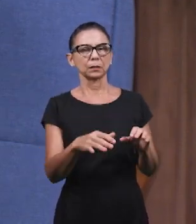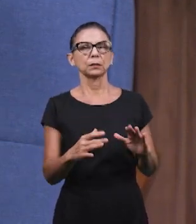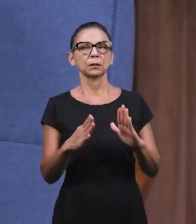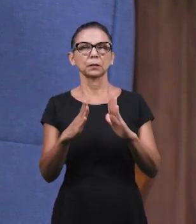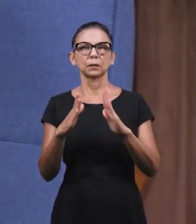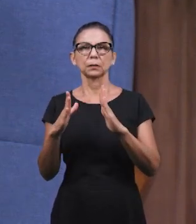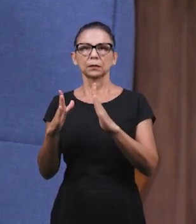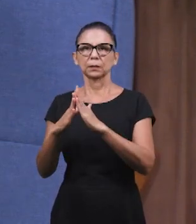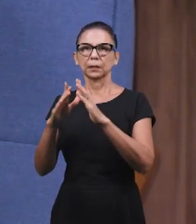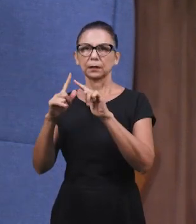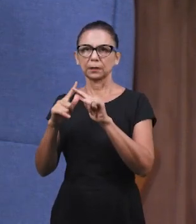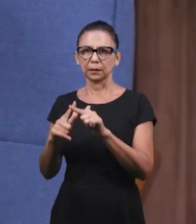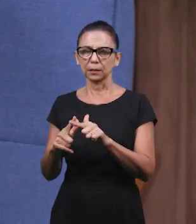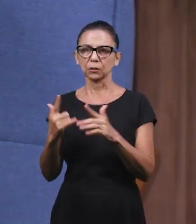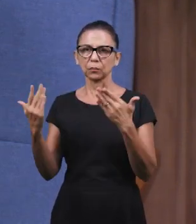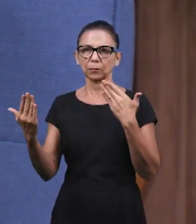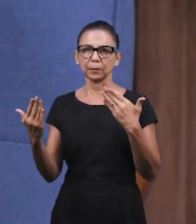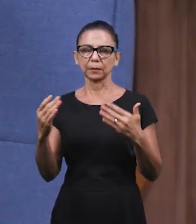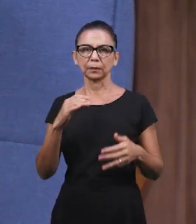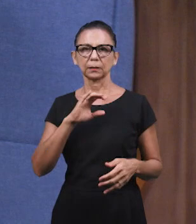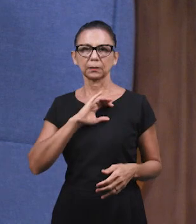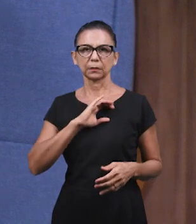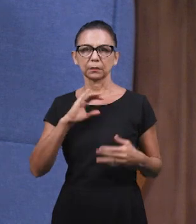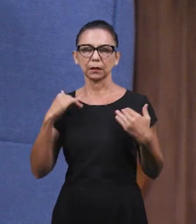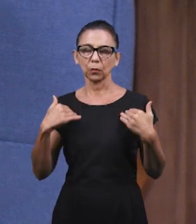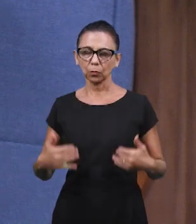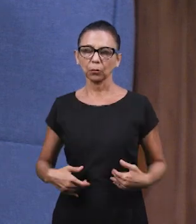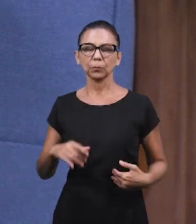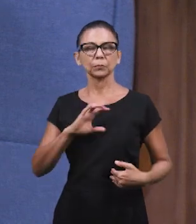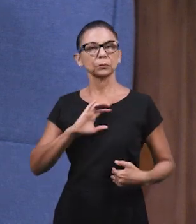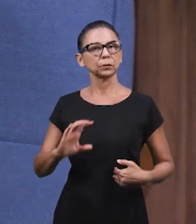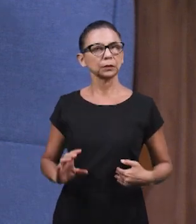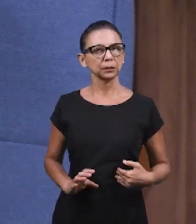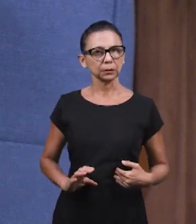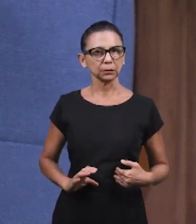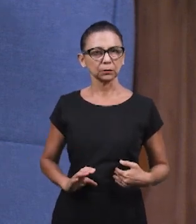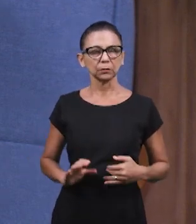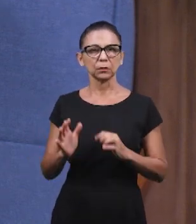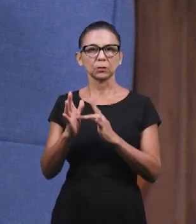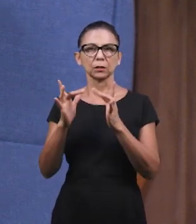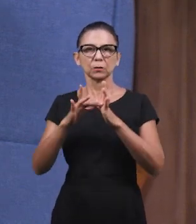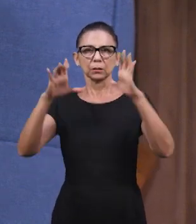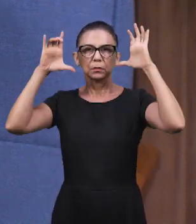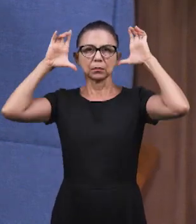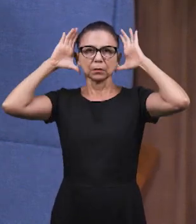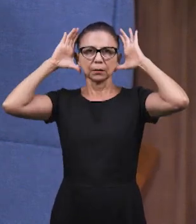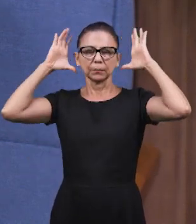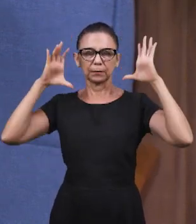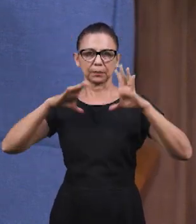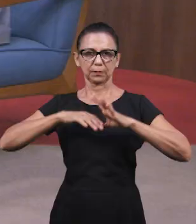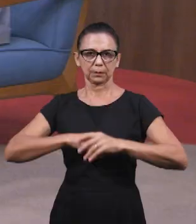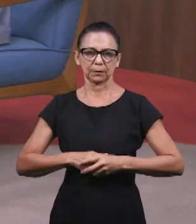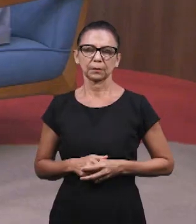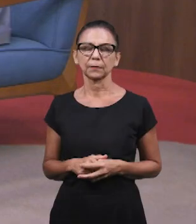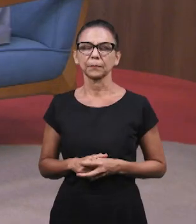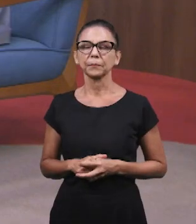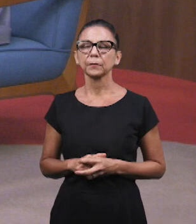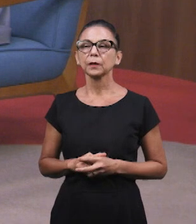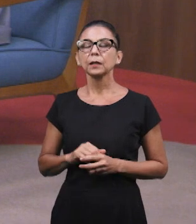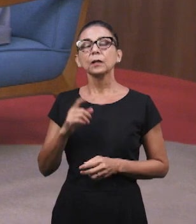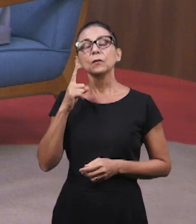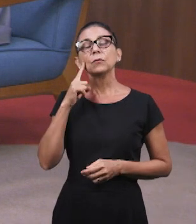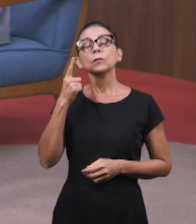de Christ. Quelles sont les évidences dans le corps? Quel est le secret de l'Église fidèle que nous voyons dans cette